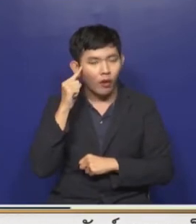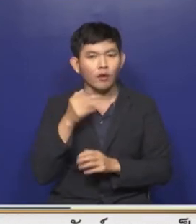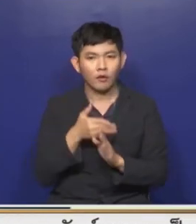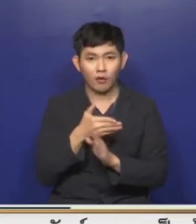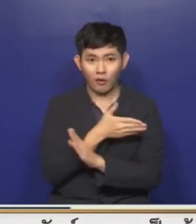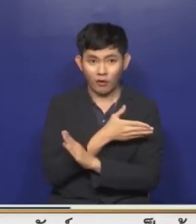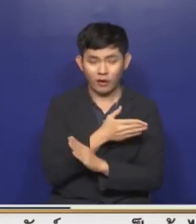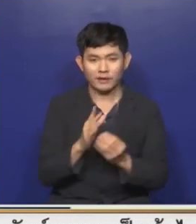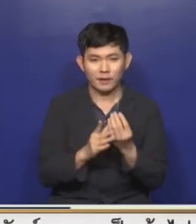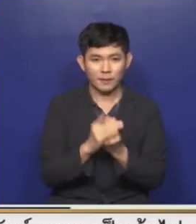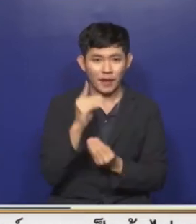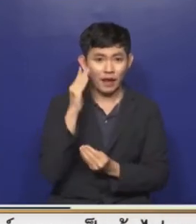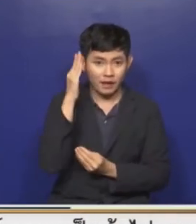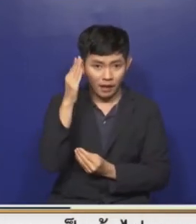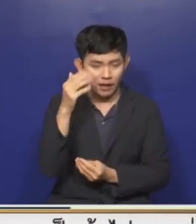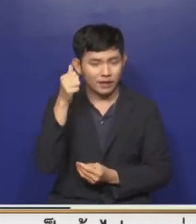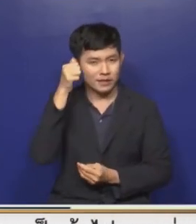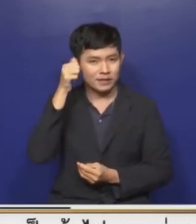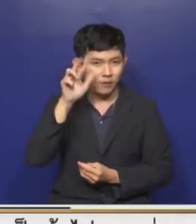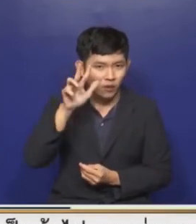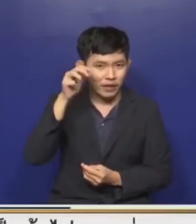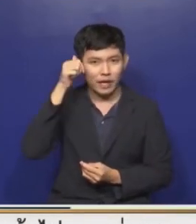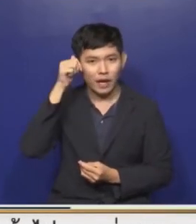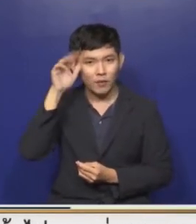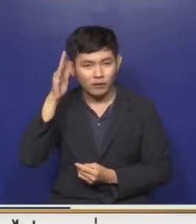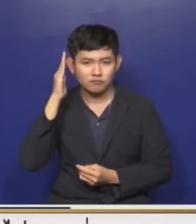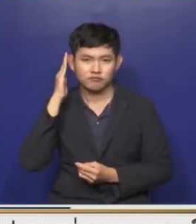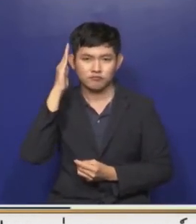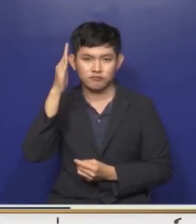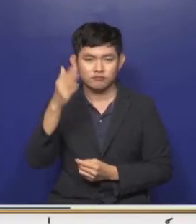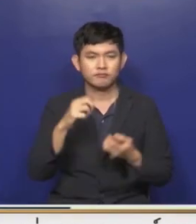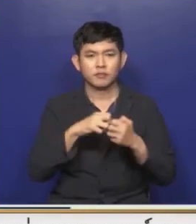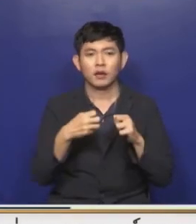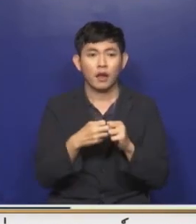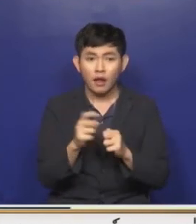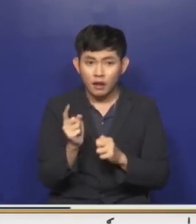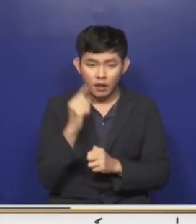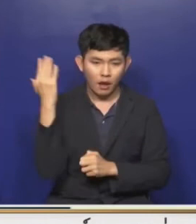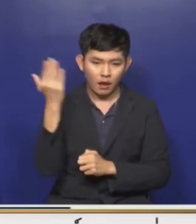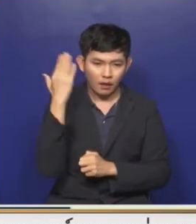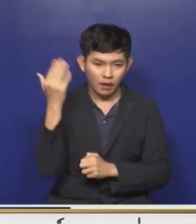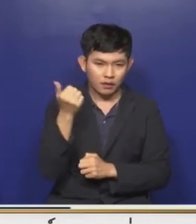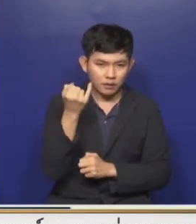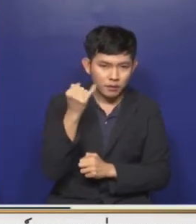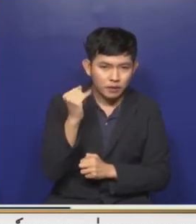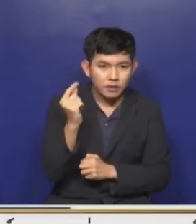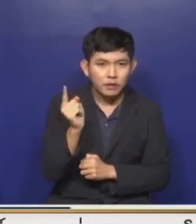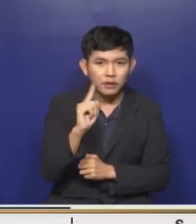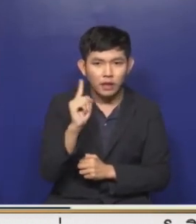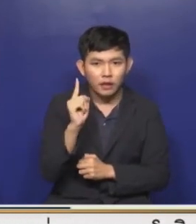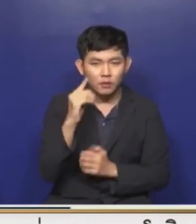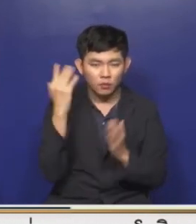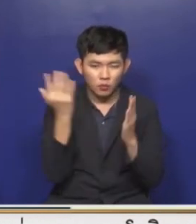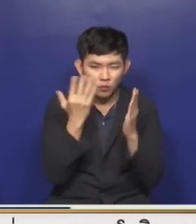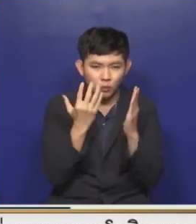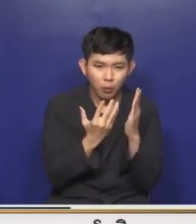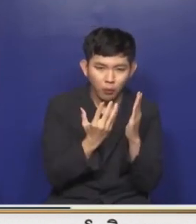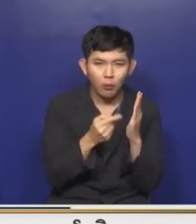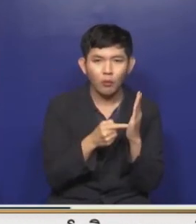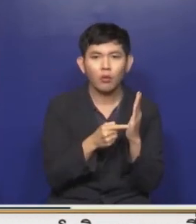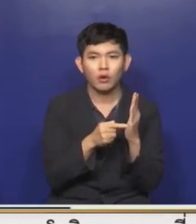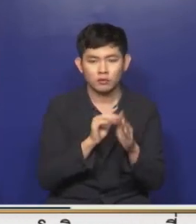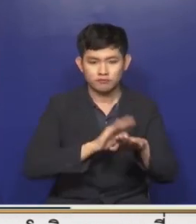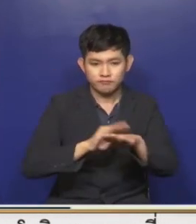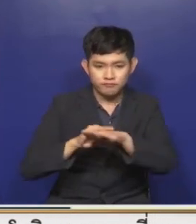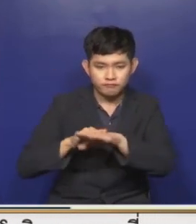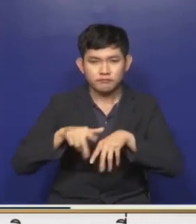อธิณ์า หรออี 3 วอก 5 วนจากนี้ไปจะเกิดสธานการณ์ที่สภาพอากาศกฎทัพ ไม่เคลื่อนไวไปไ Embก็จะสามารถ